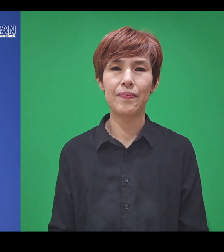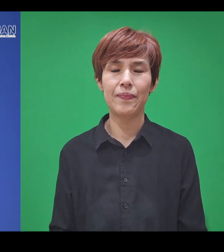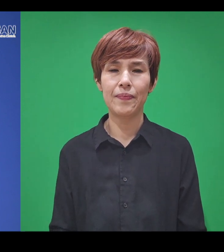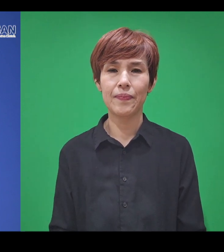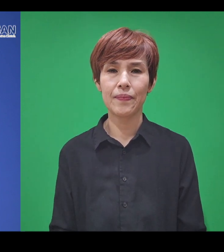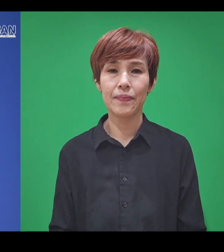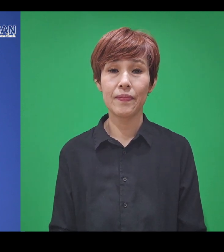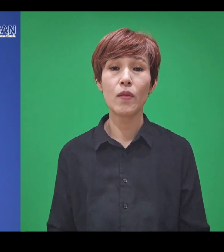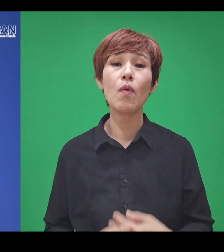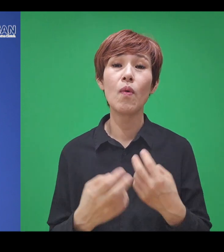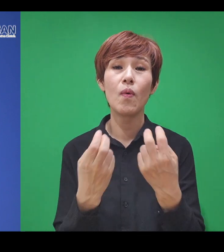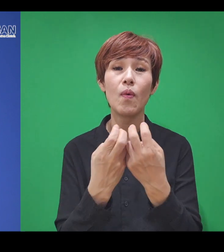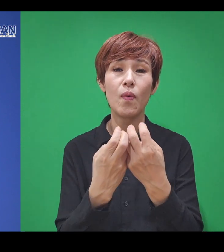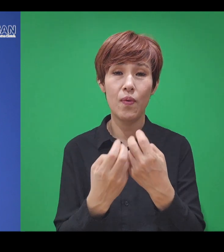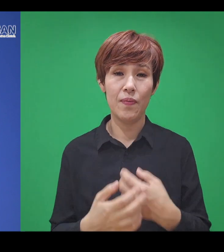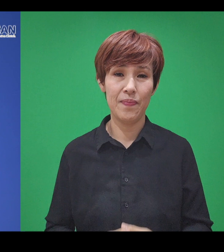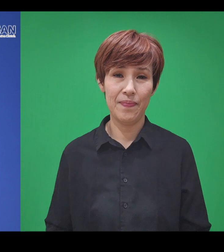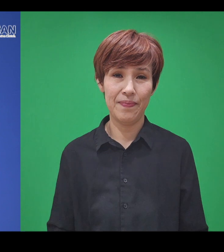어떻게 해야 될까요? 이럴 때